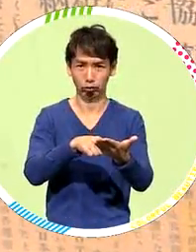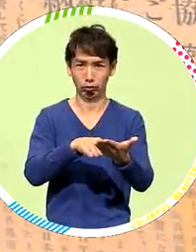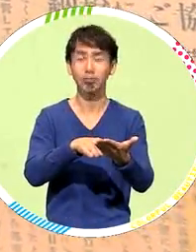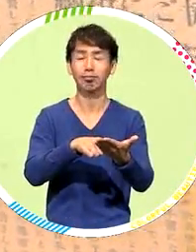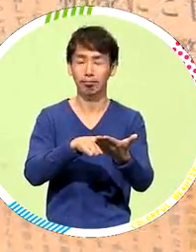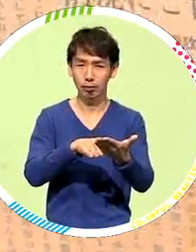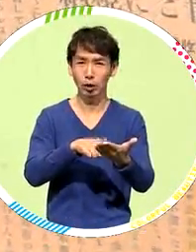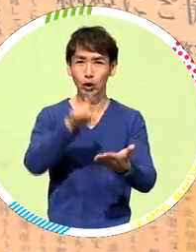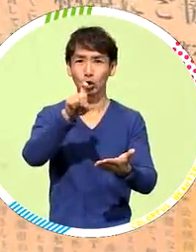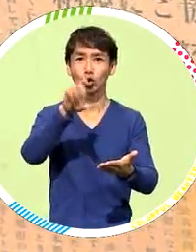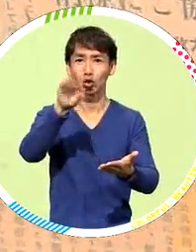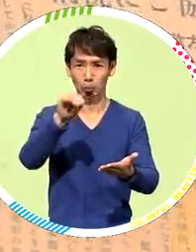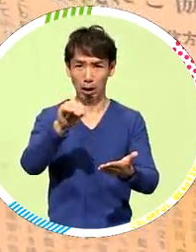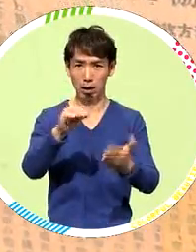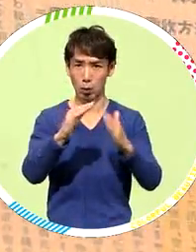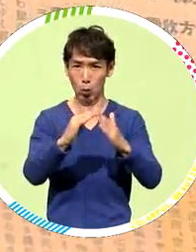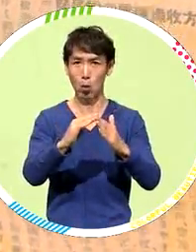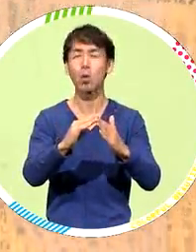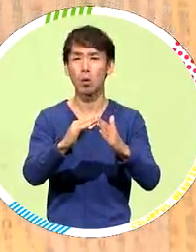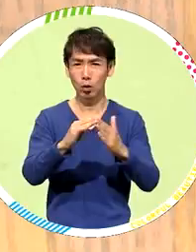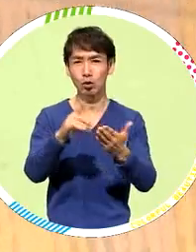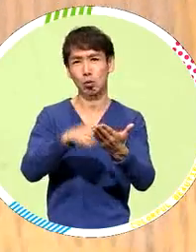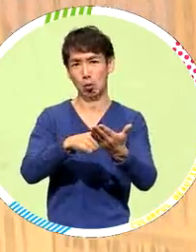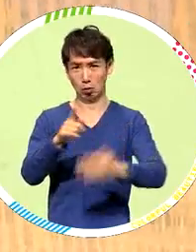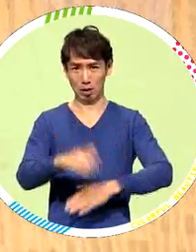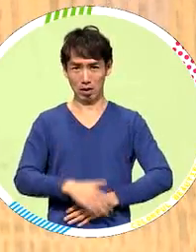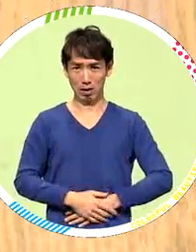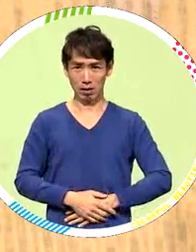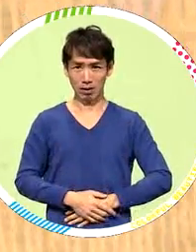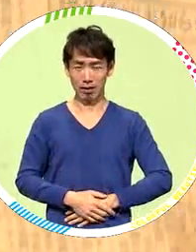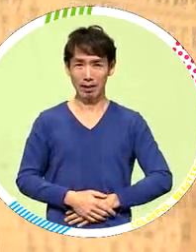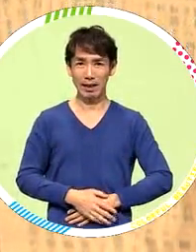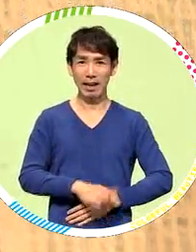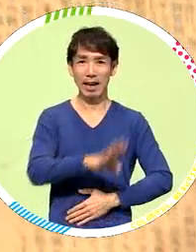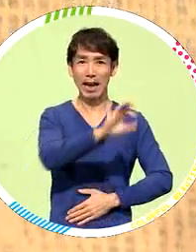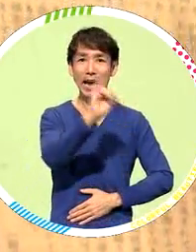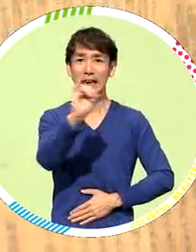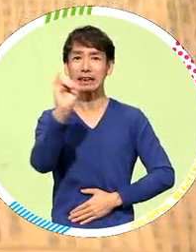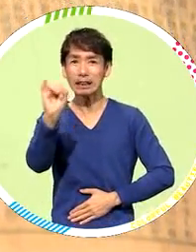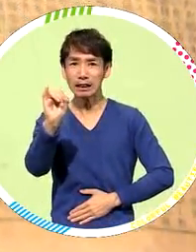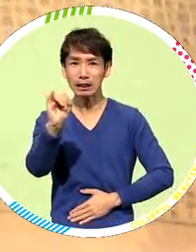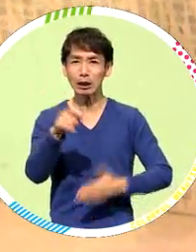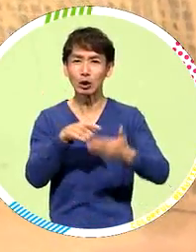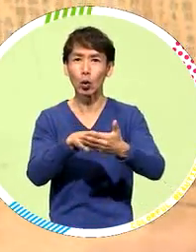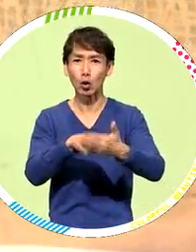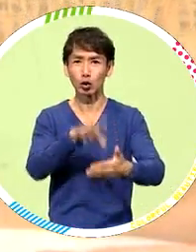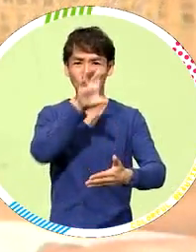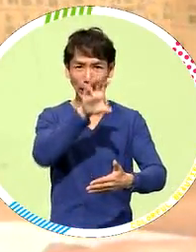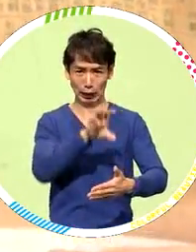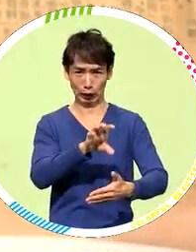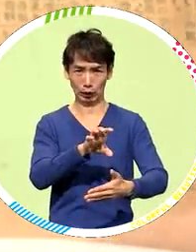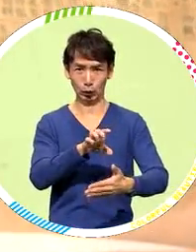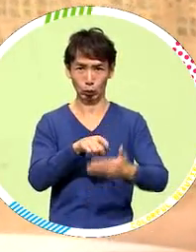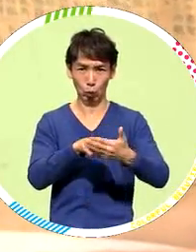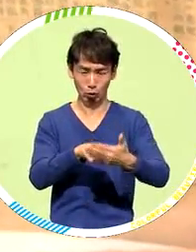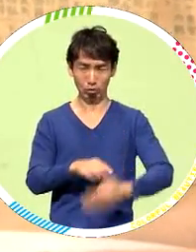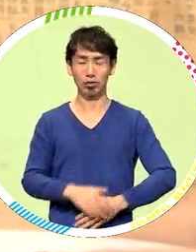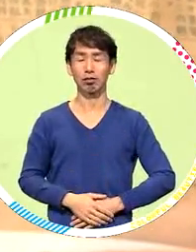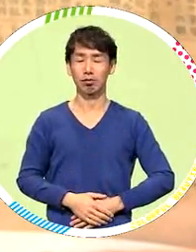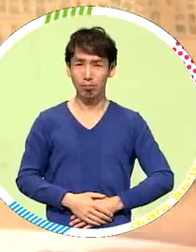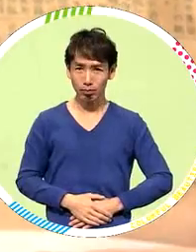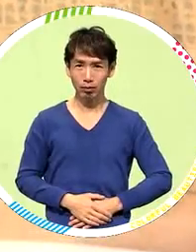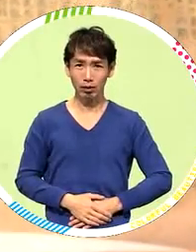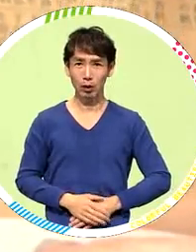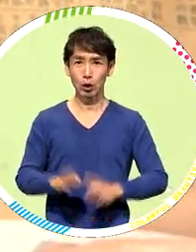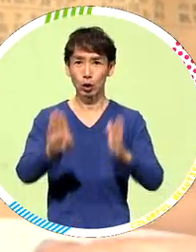10万もこれ見解添え8よくってソロさんはないの最近にゃん打つか競馬とか